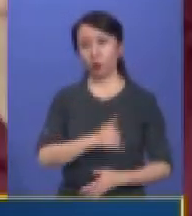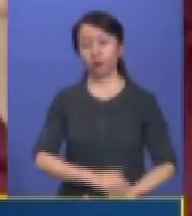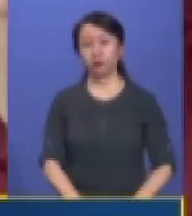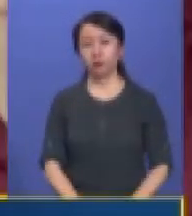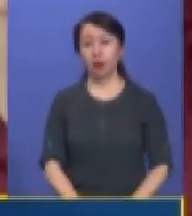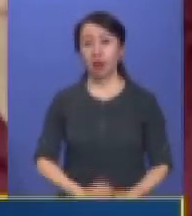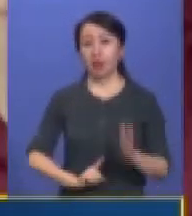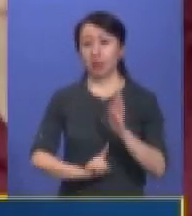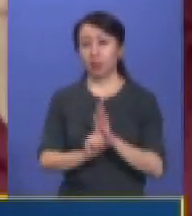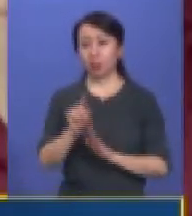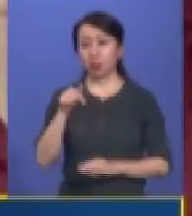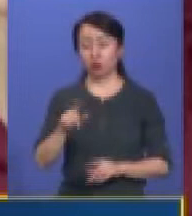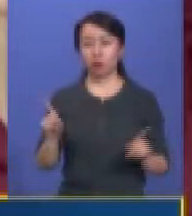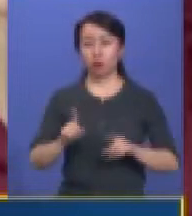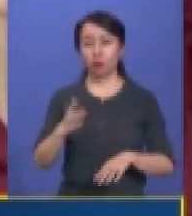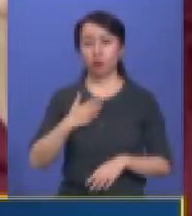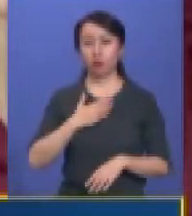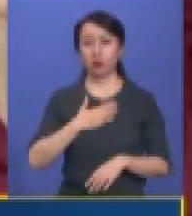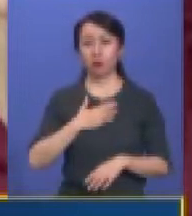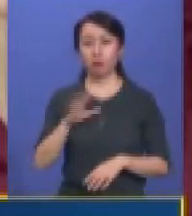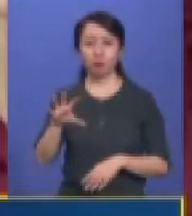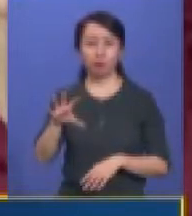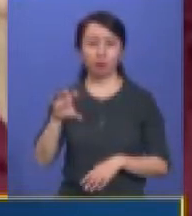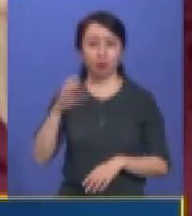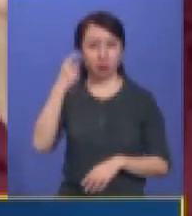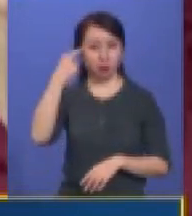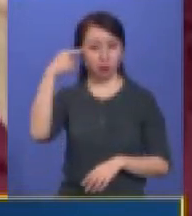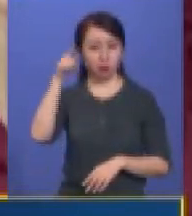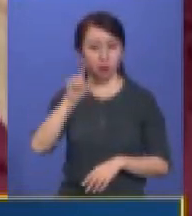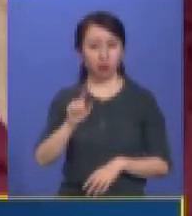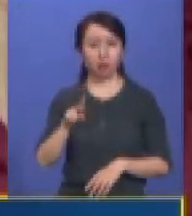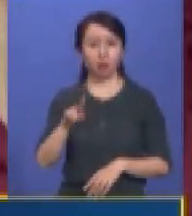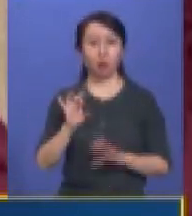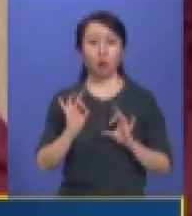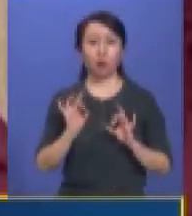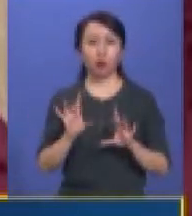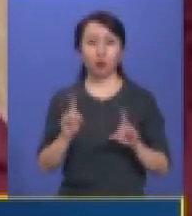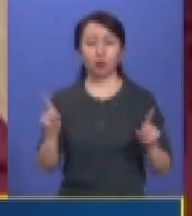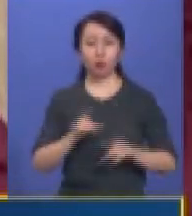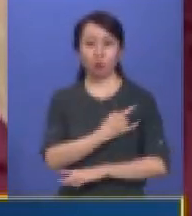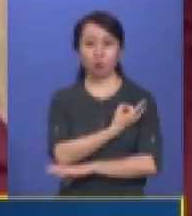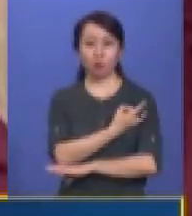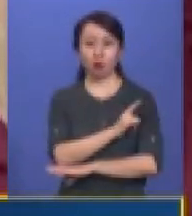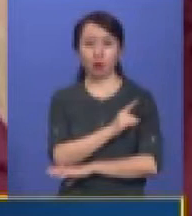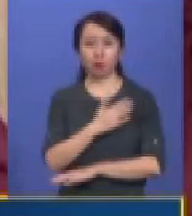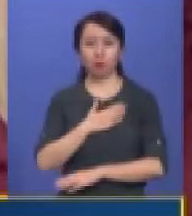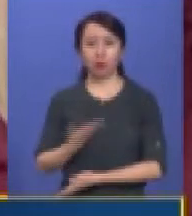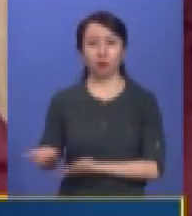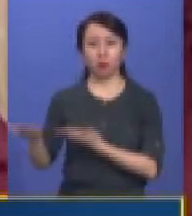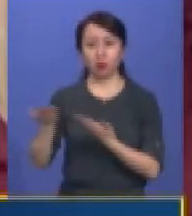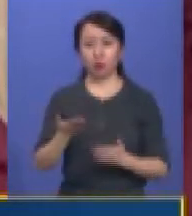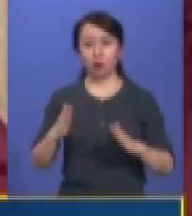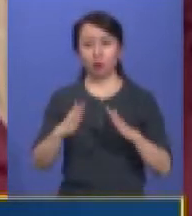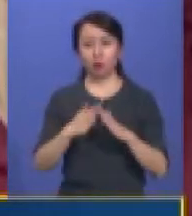что меня еще, как я по фотографиям знаю и по рассказам, что еще младенцем, так скажем, принесли в дом культуры,